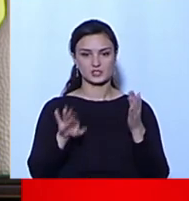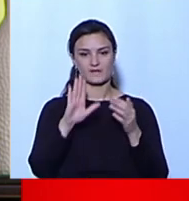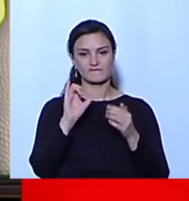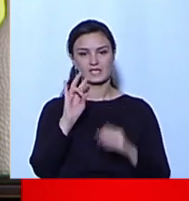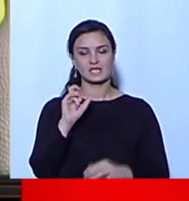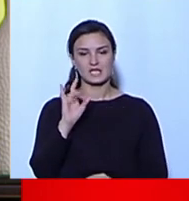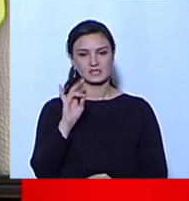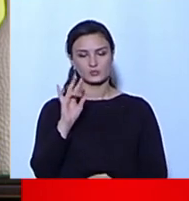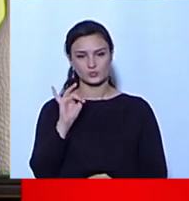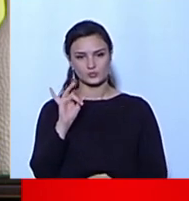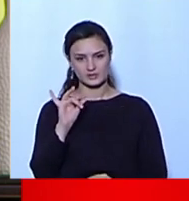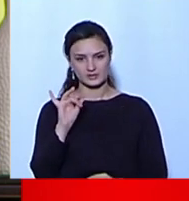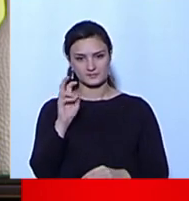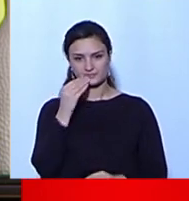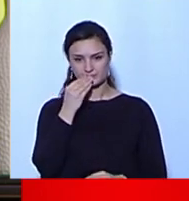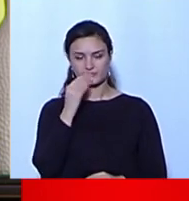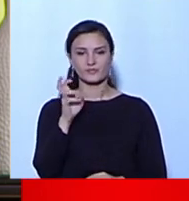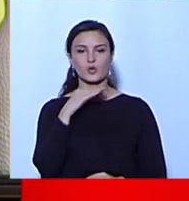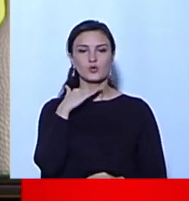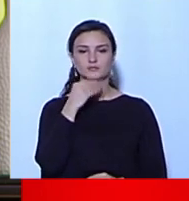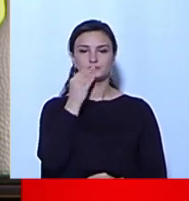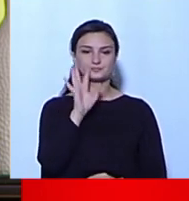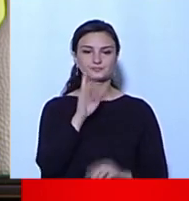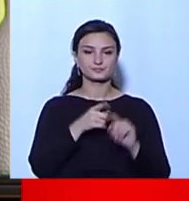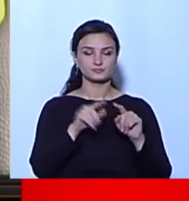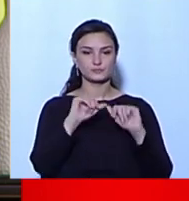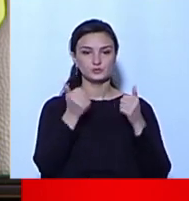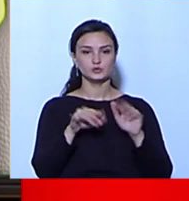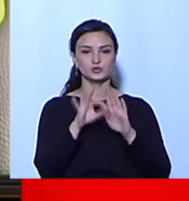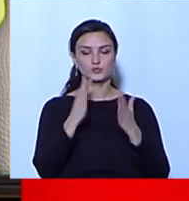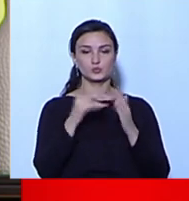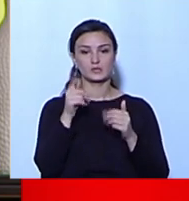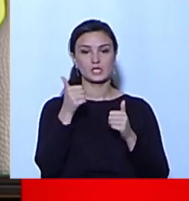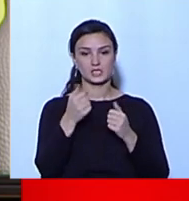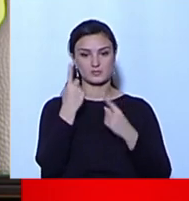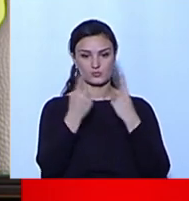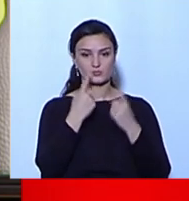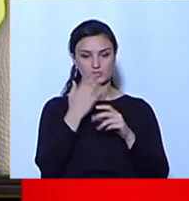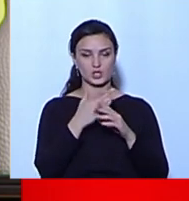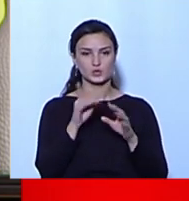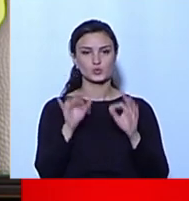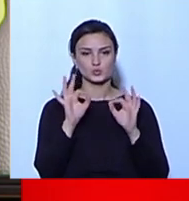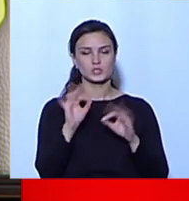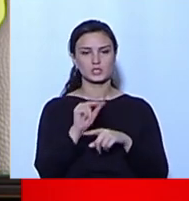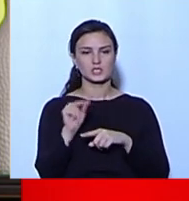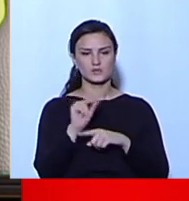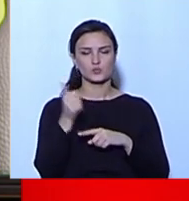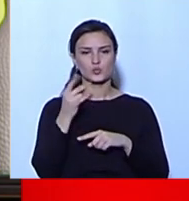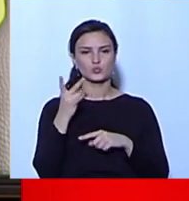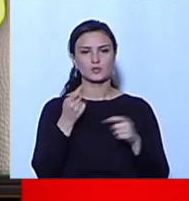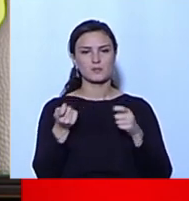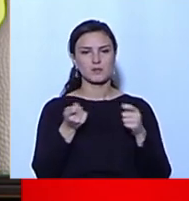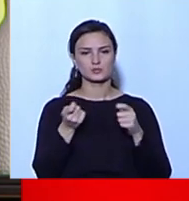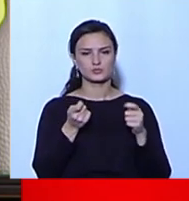და ვეგეტარიანული კვების მოდელის არჩევა. რა საკვირველია, თუ თქვენ კარგად ინფორმირებული ხართ და ზუსტად გასწავლეს, როგორ უნდა